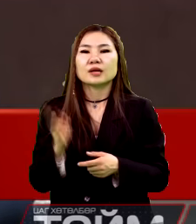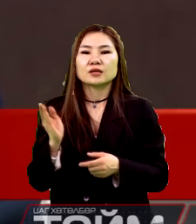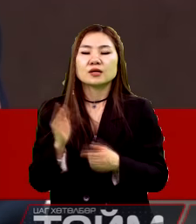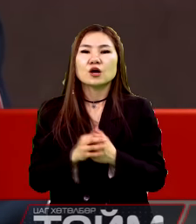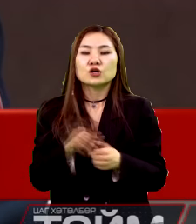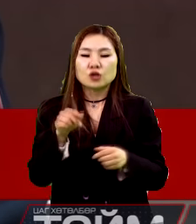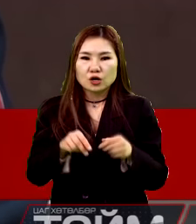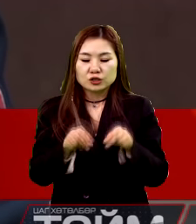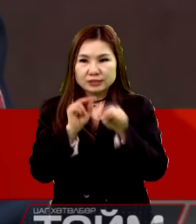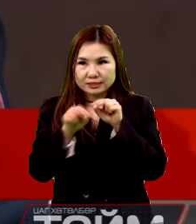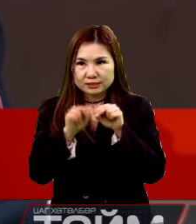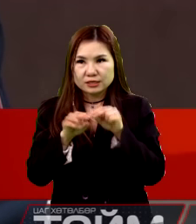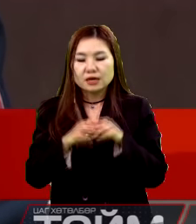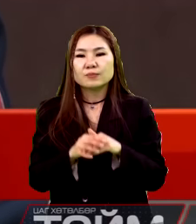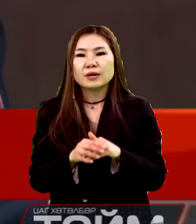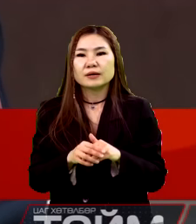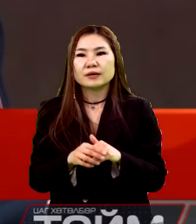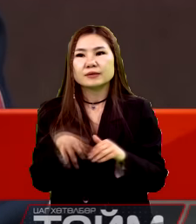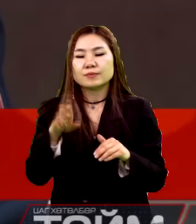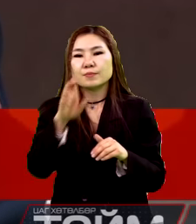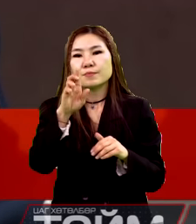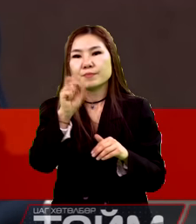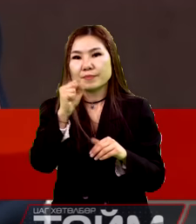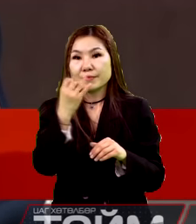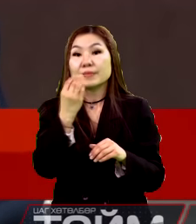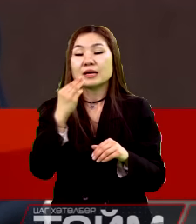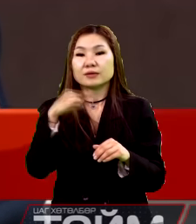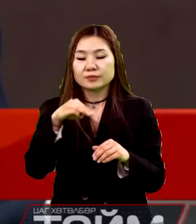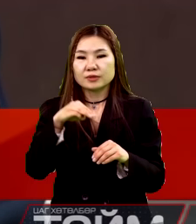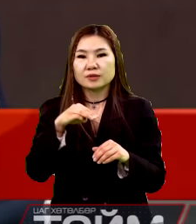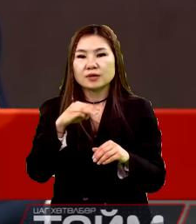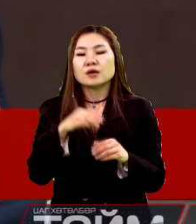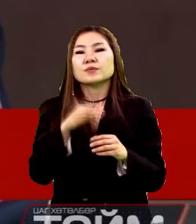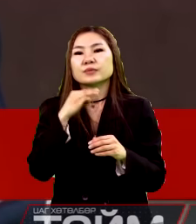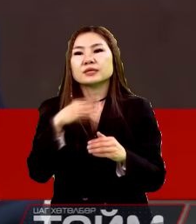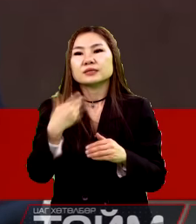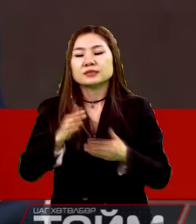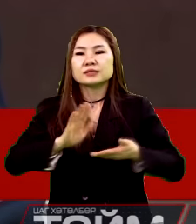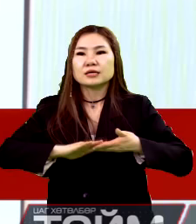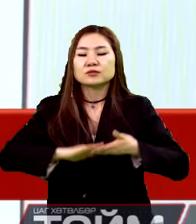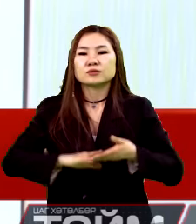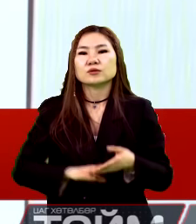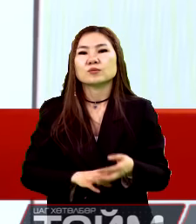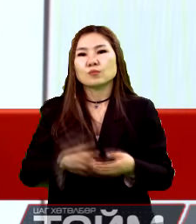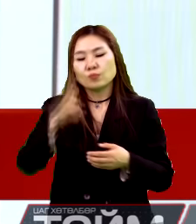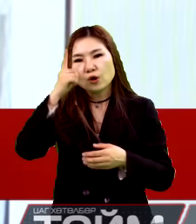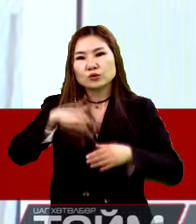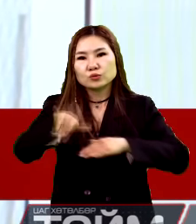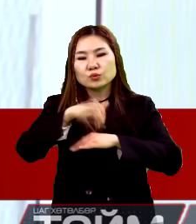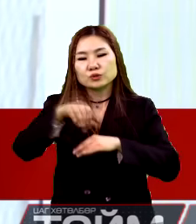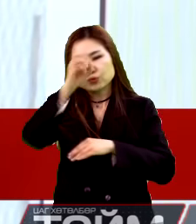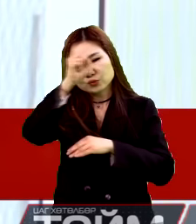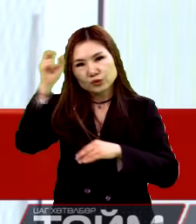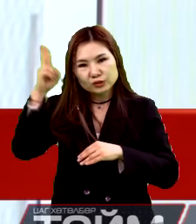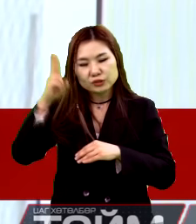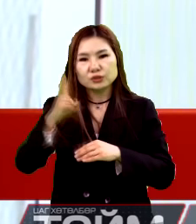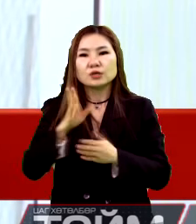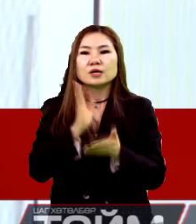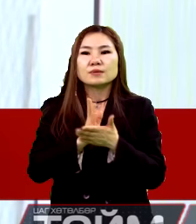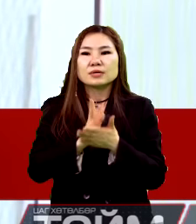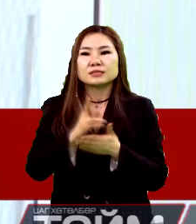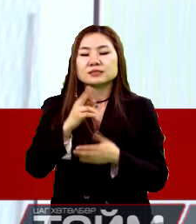хэрэгт мөрдөн шалах ажиллагаагаар авагдсан баримтын талаар та бүхэнд мэдээлүүлэг танилцуулъя. За Монголсын ерөнхийлөгчөр